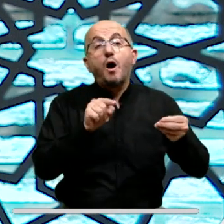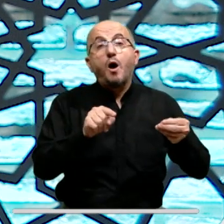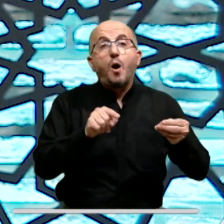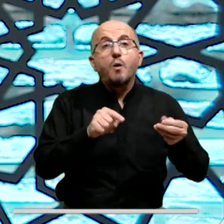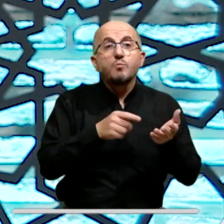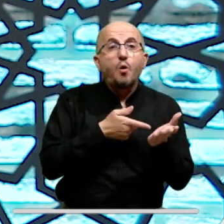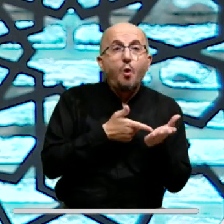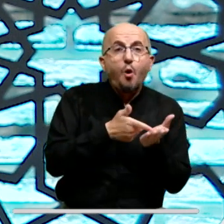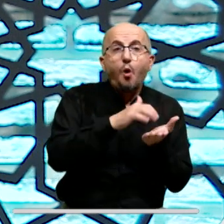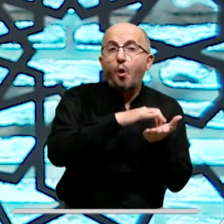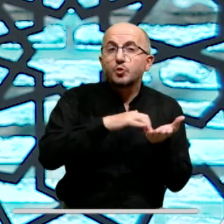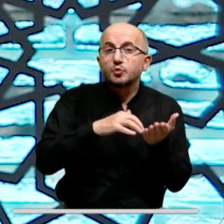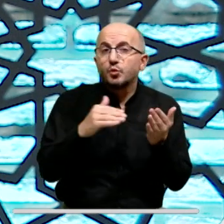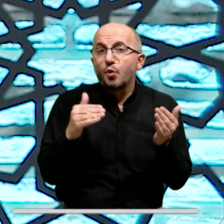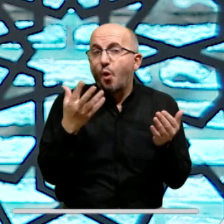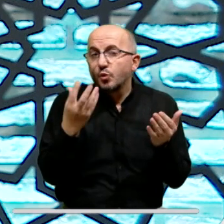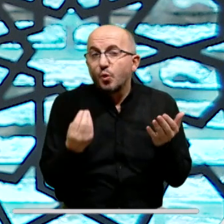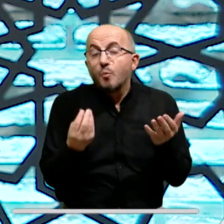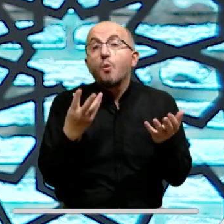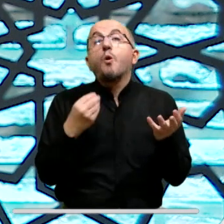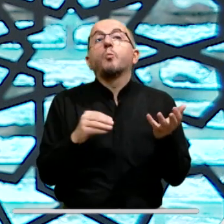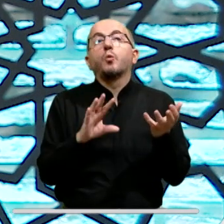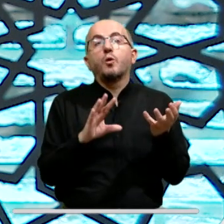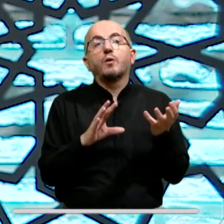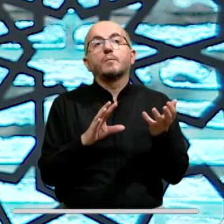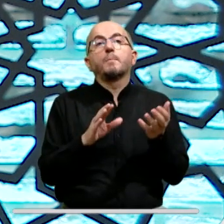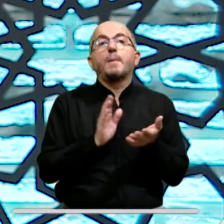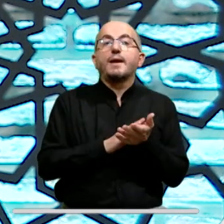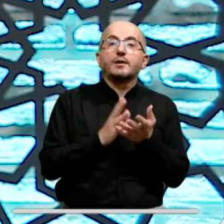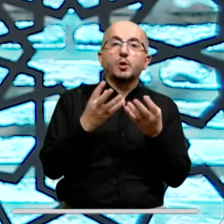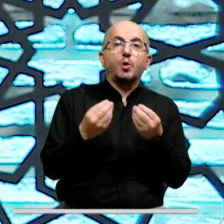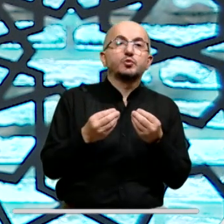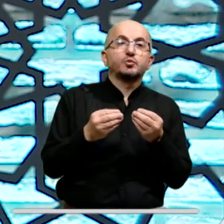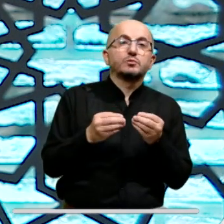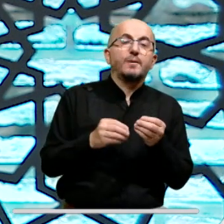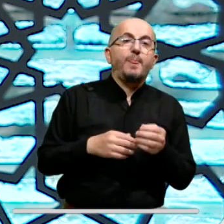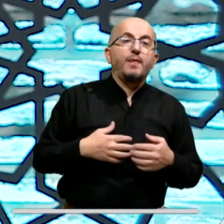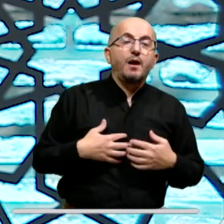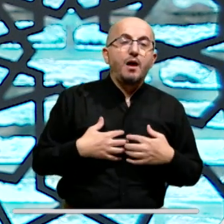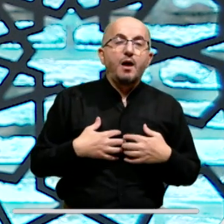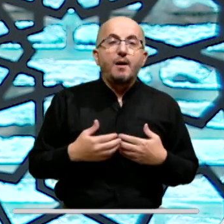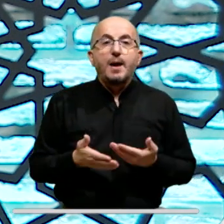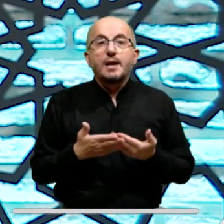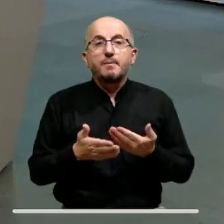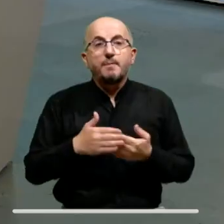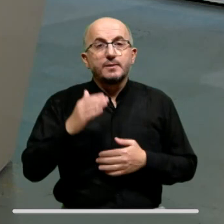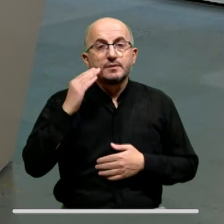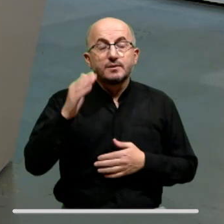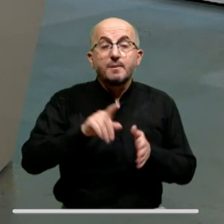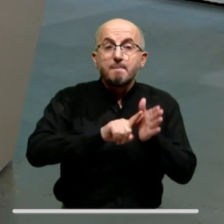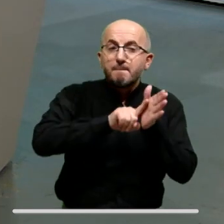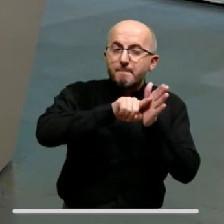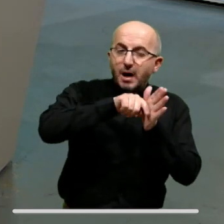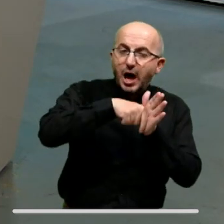mu, geçmiyor mu? Peki. Soralım Şeref Bey. Bereketli olsun efendim. Kahramanmaraş'a da selamlar. Balda